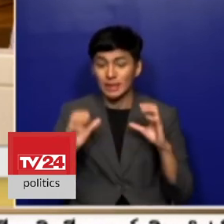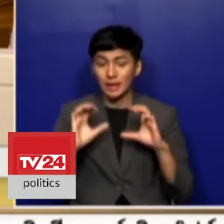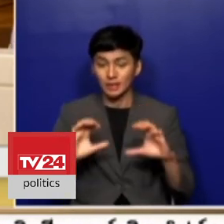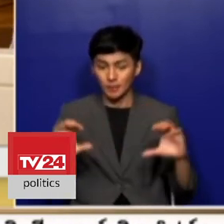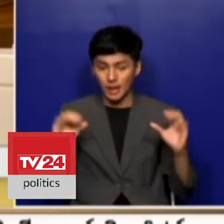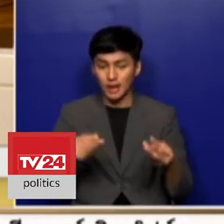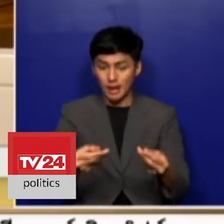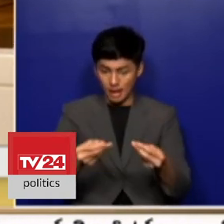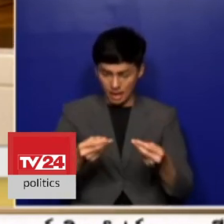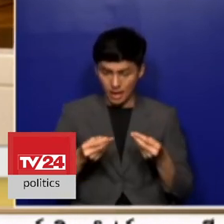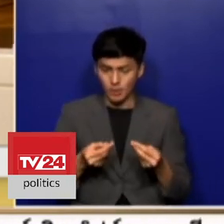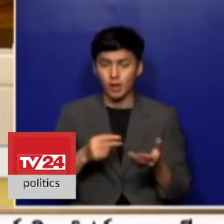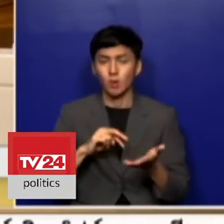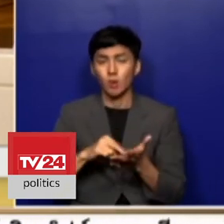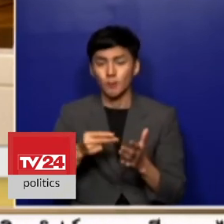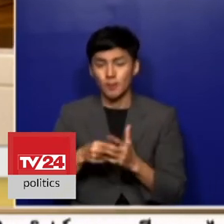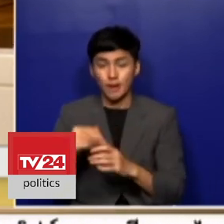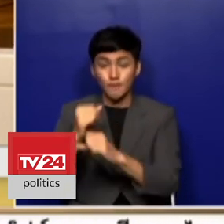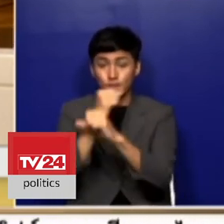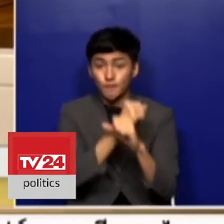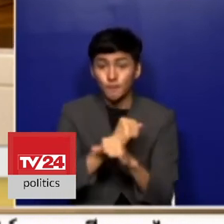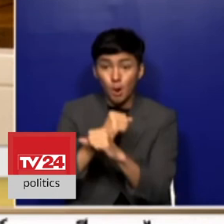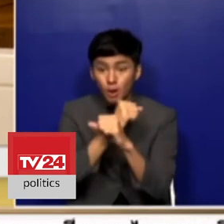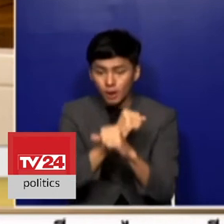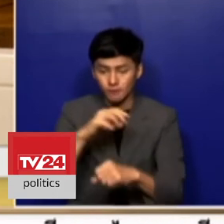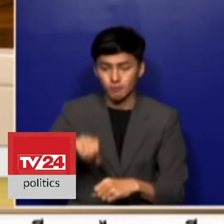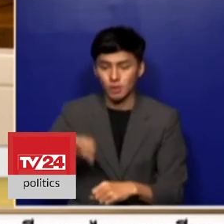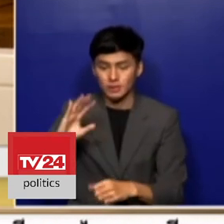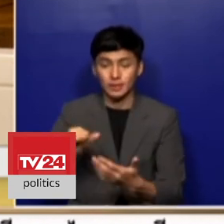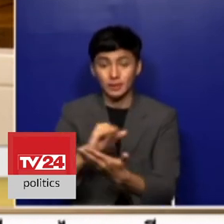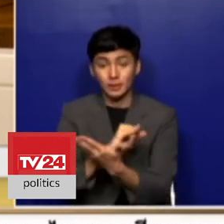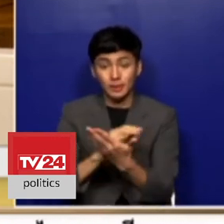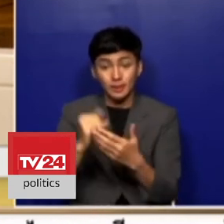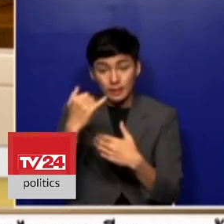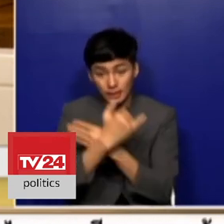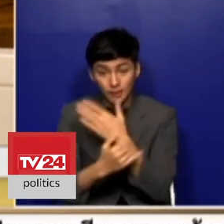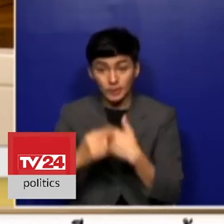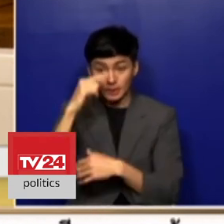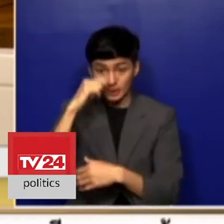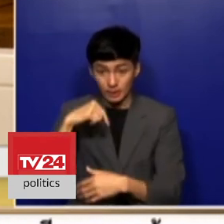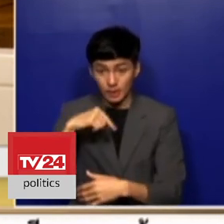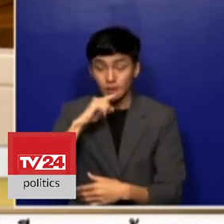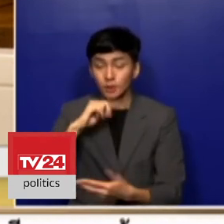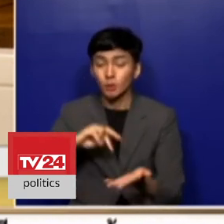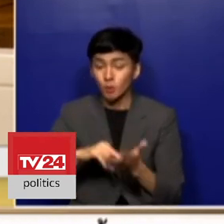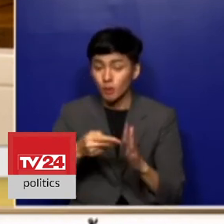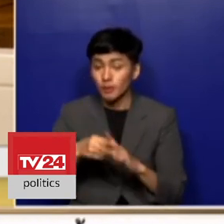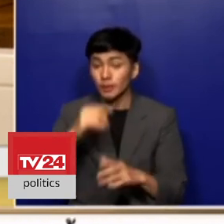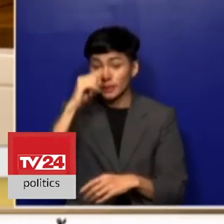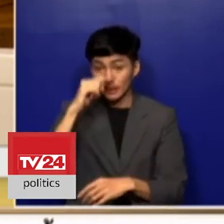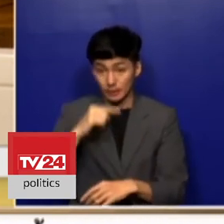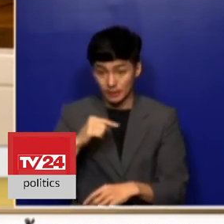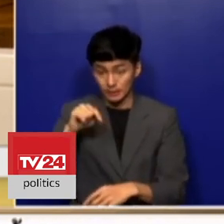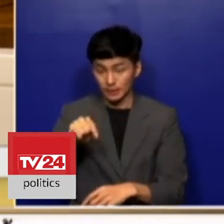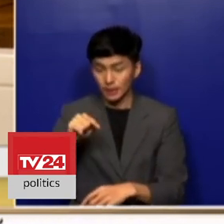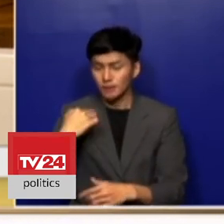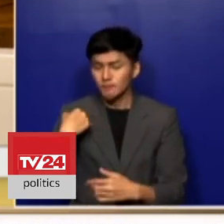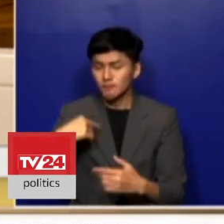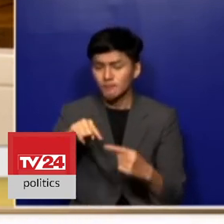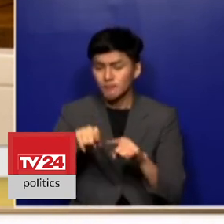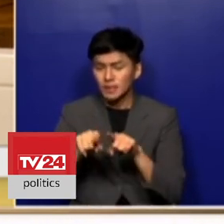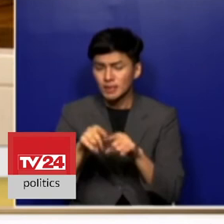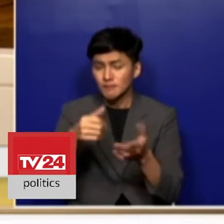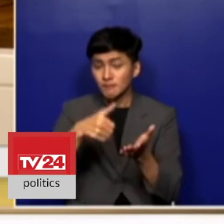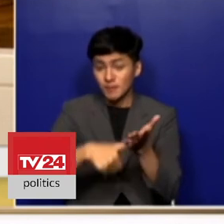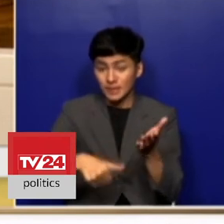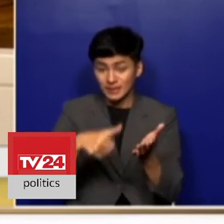ผู้ประกอบการในประเทศถ้าเทียบกับกรณีของสินค้าที่ผ่านมาประเทศที่กำลังพัฒนามักจะมีภาษีสินค้า